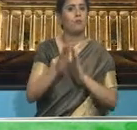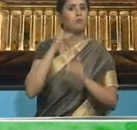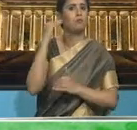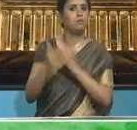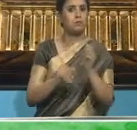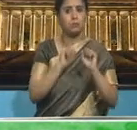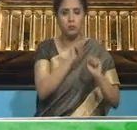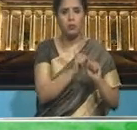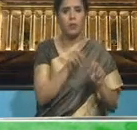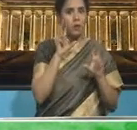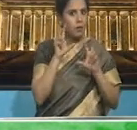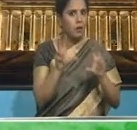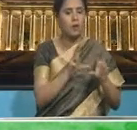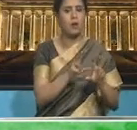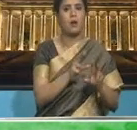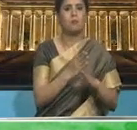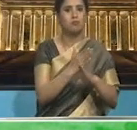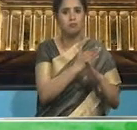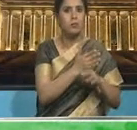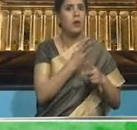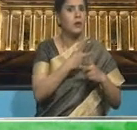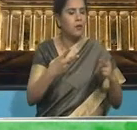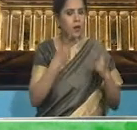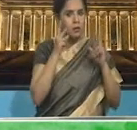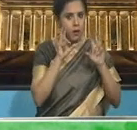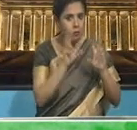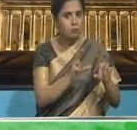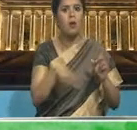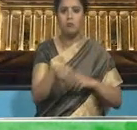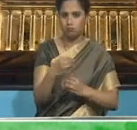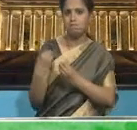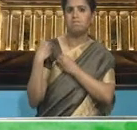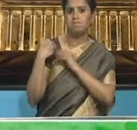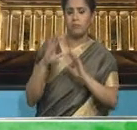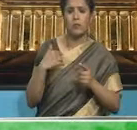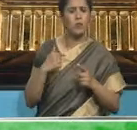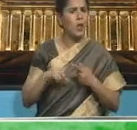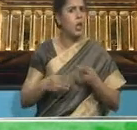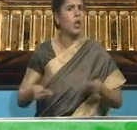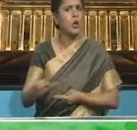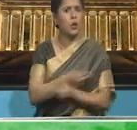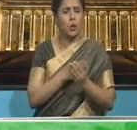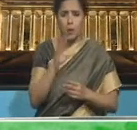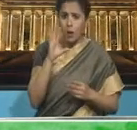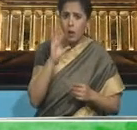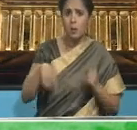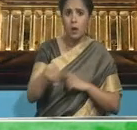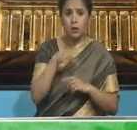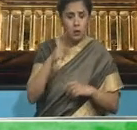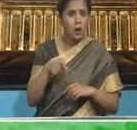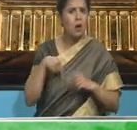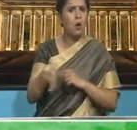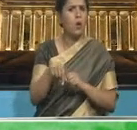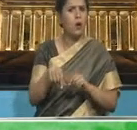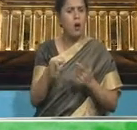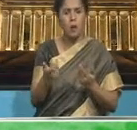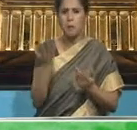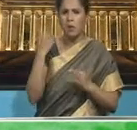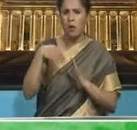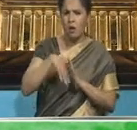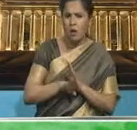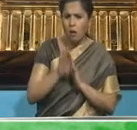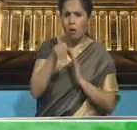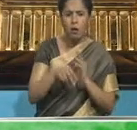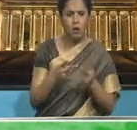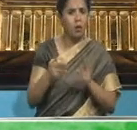उनकी देखभाल की जिम्मेदारी भी ली है। हमारे अर्थव्यवस्था का आधा सुदृढ़ होने के कारण हम उपयोगी प्रयासों